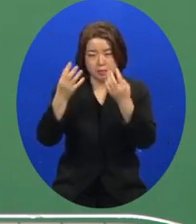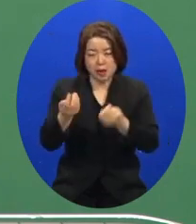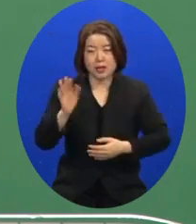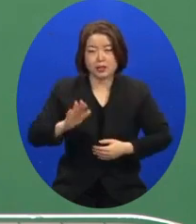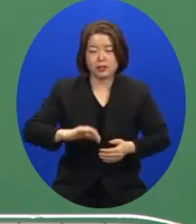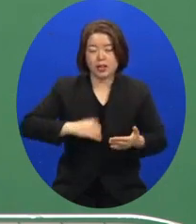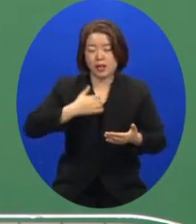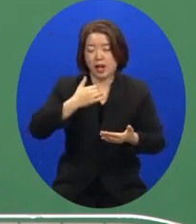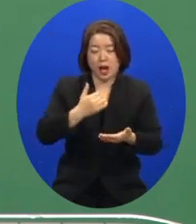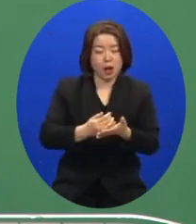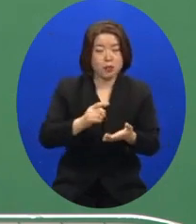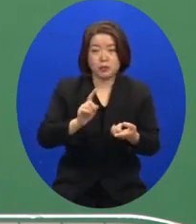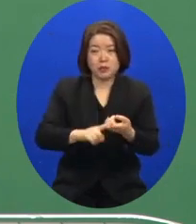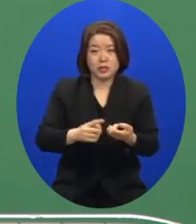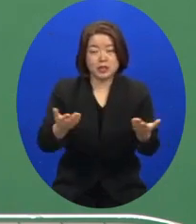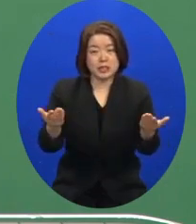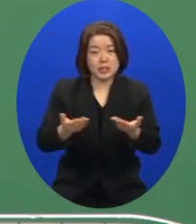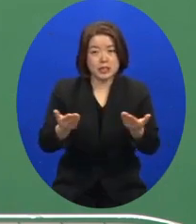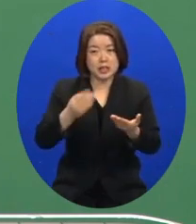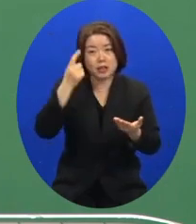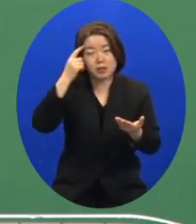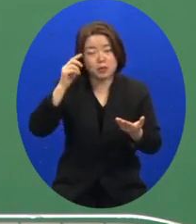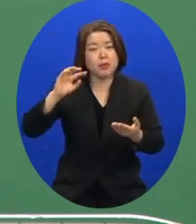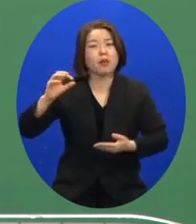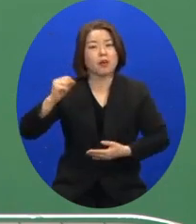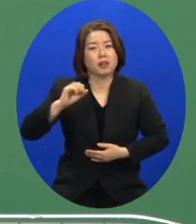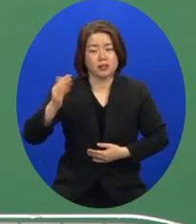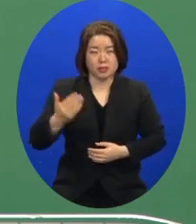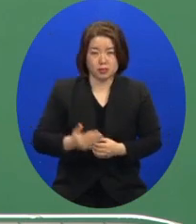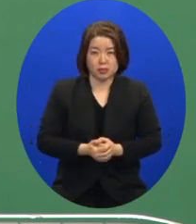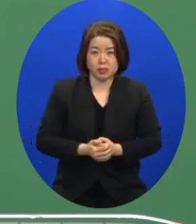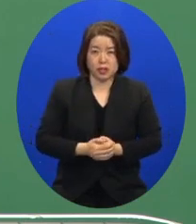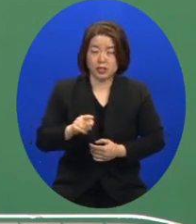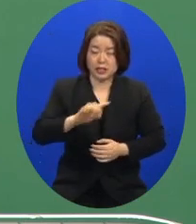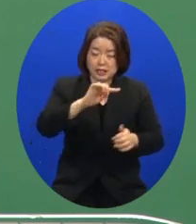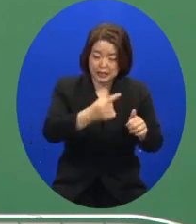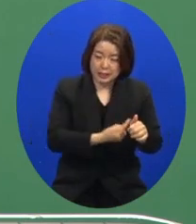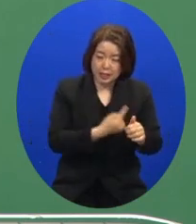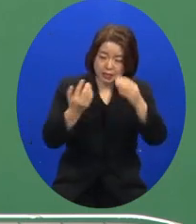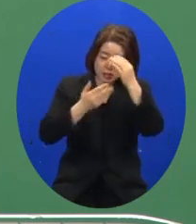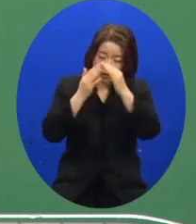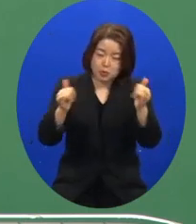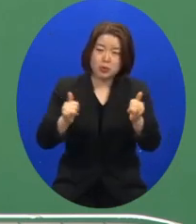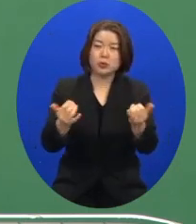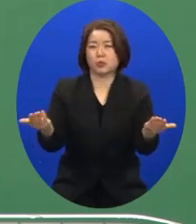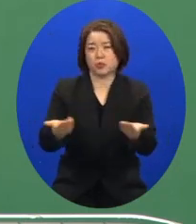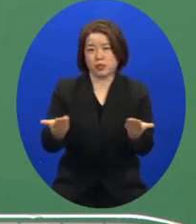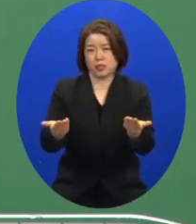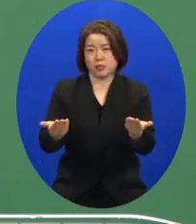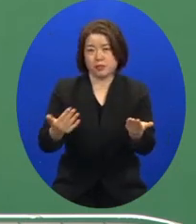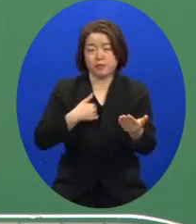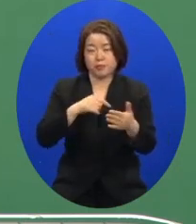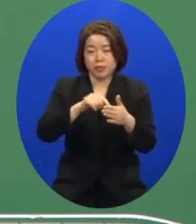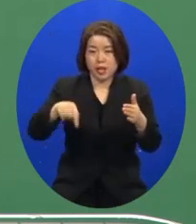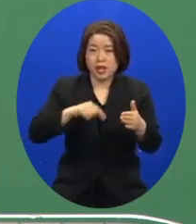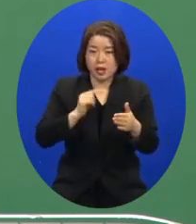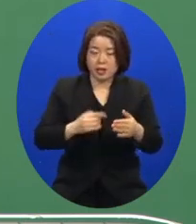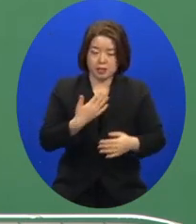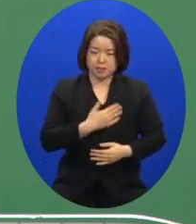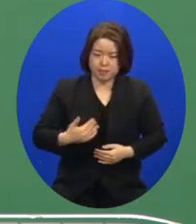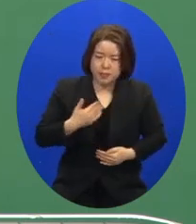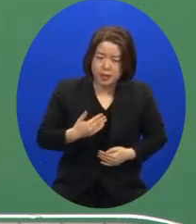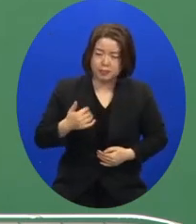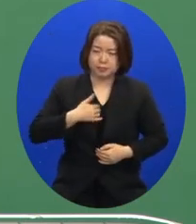하루라고 여겨집니다. 여러분, 이것이 자연스러운 성도의 삶입니다. 우리 안에 내 육신과